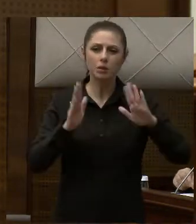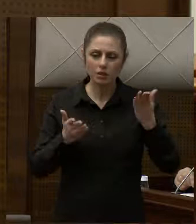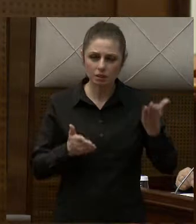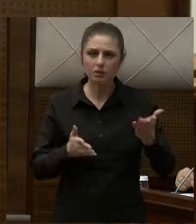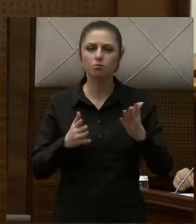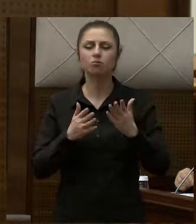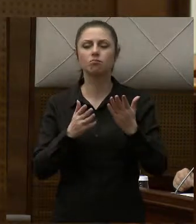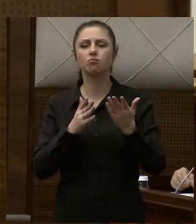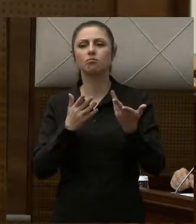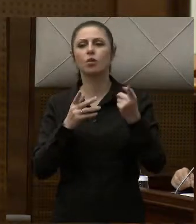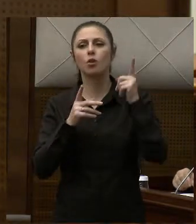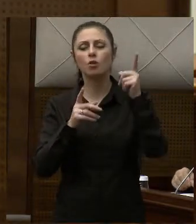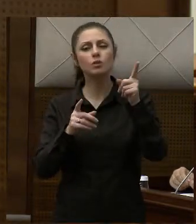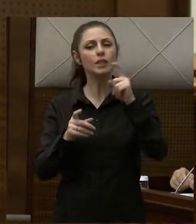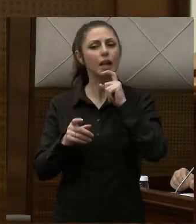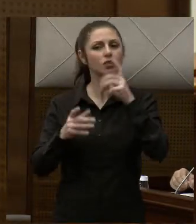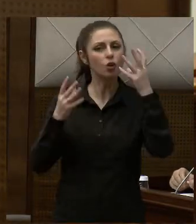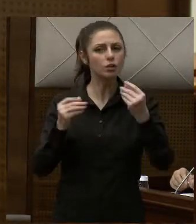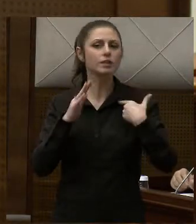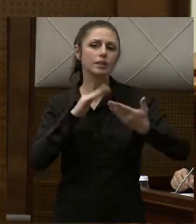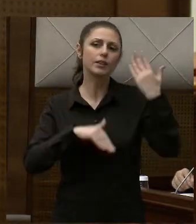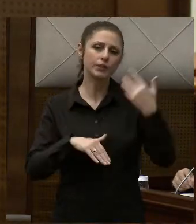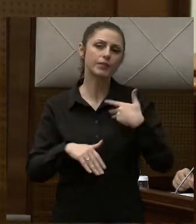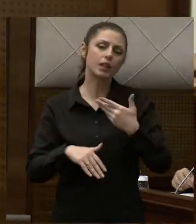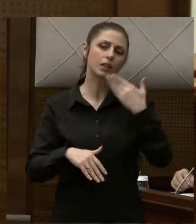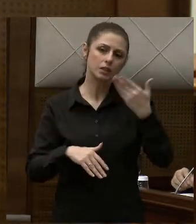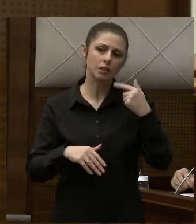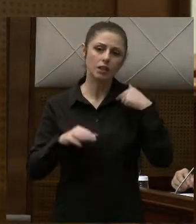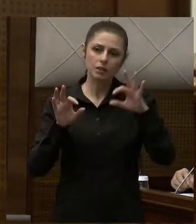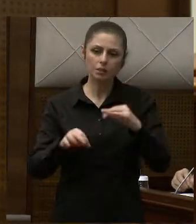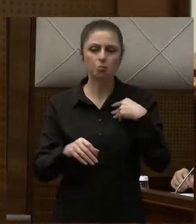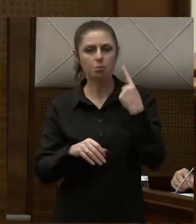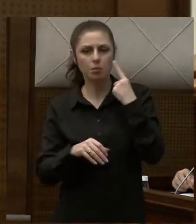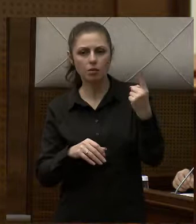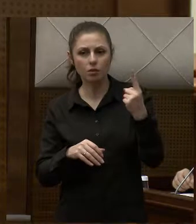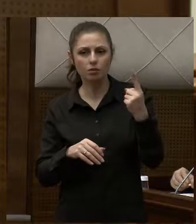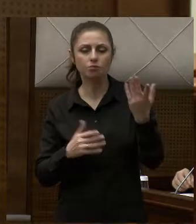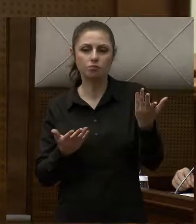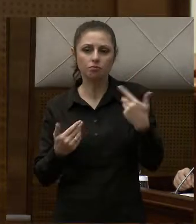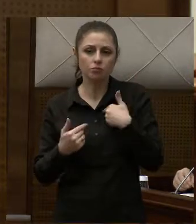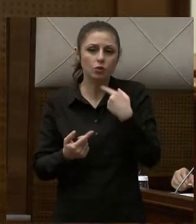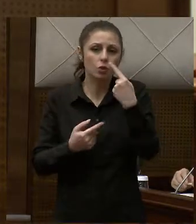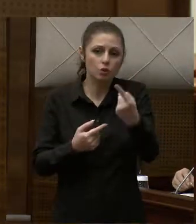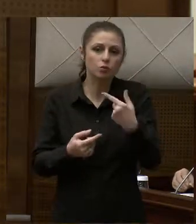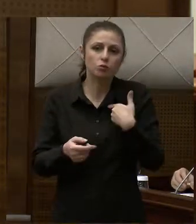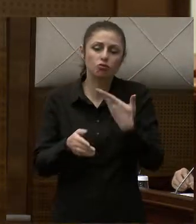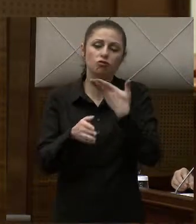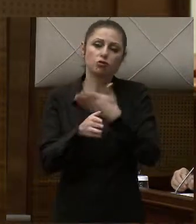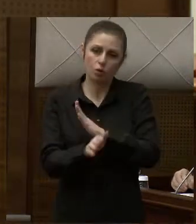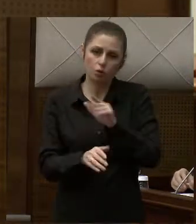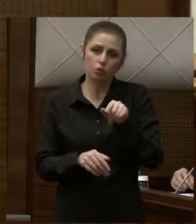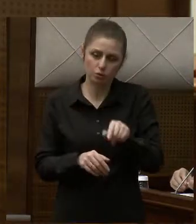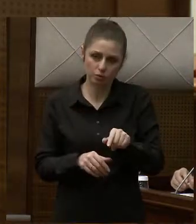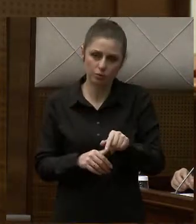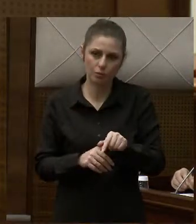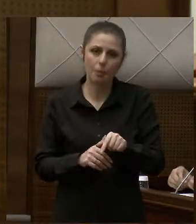yapamayacağını ifade etmiştik. Ve bugün de görüyoruz ki bizim dediğimiz noktadayız. Keşke o dönemde de bizim dediğimiz söylemler dikkate